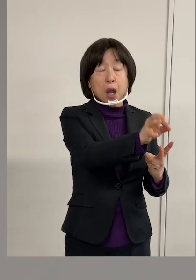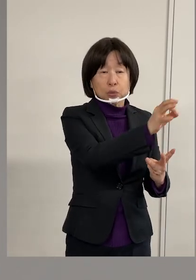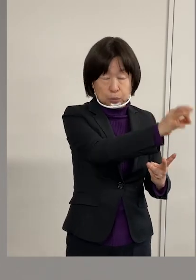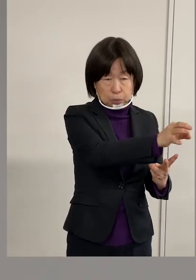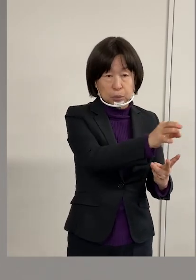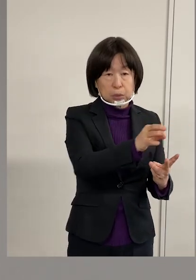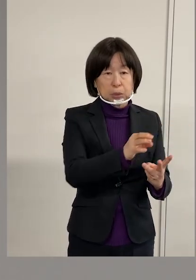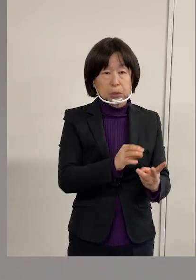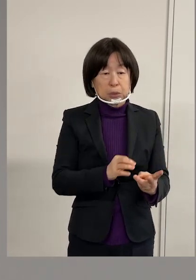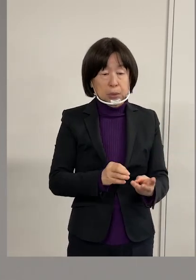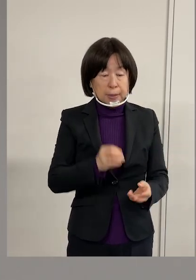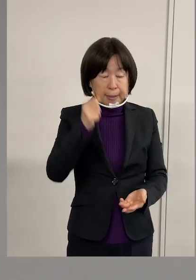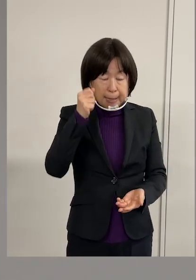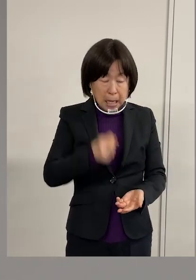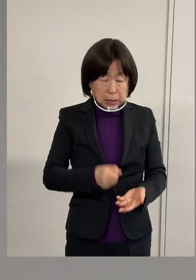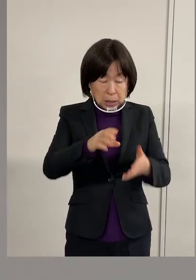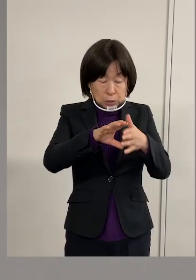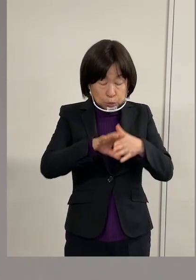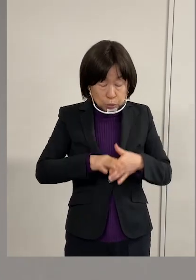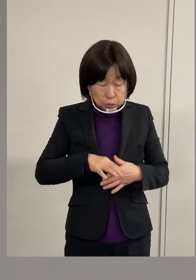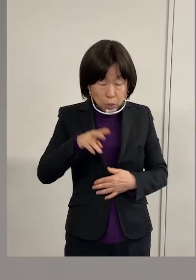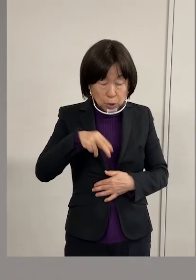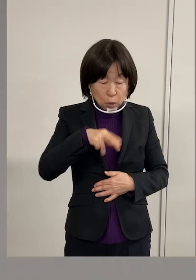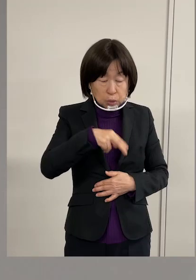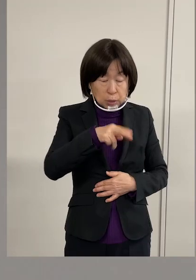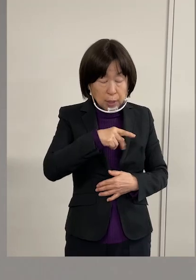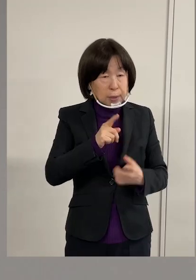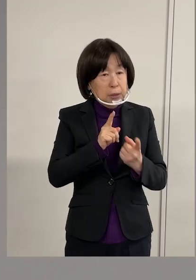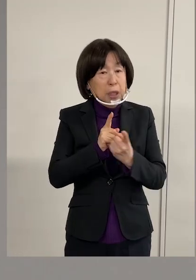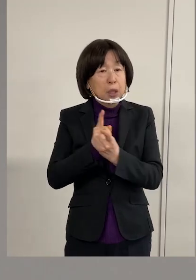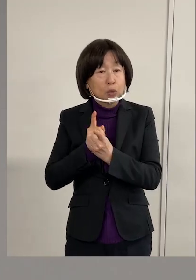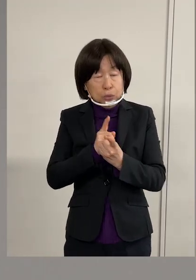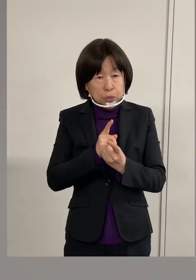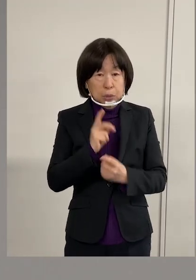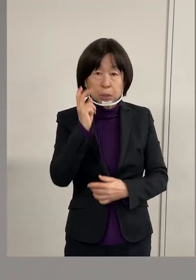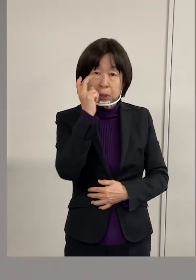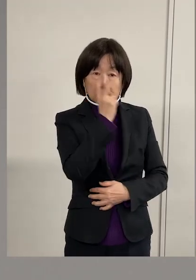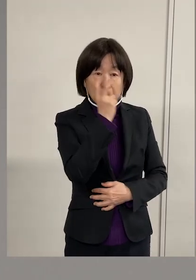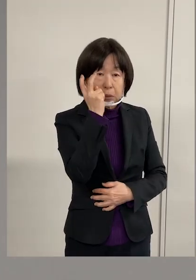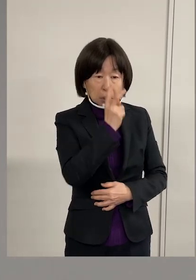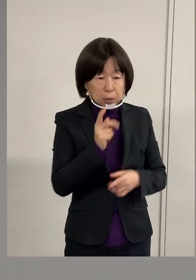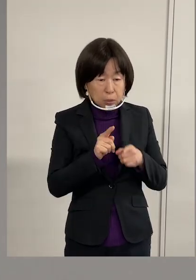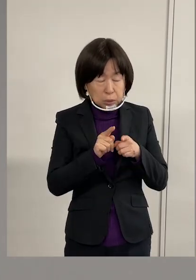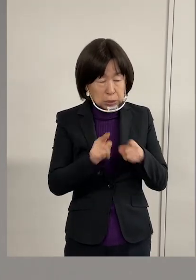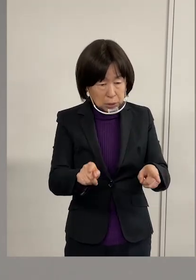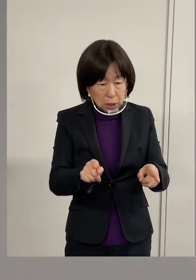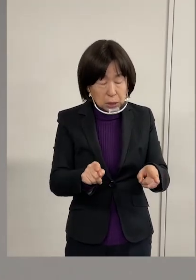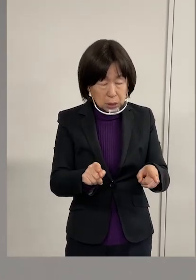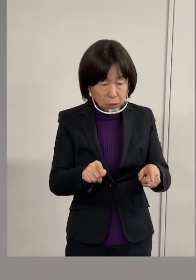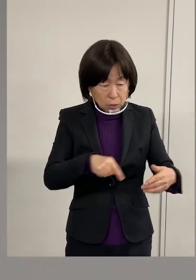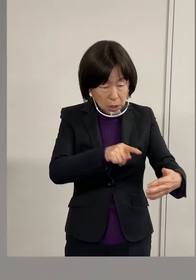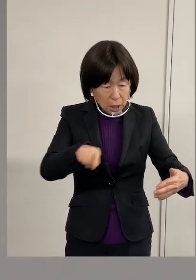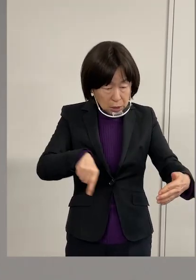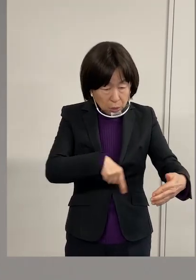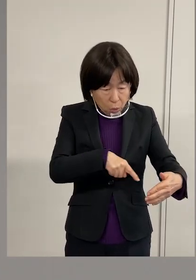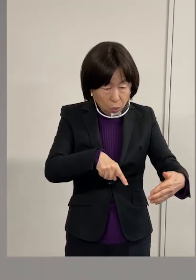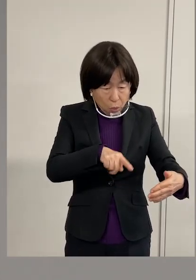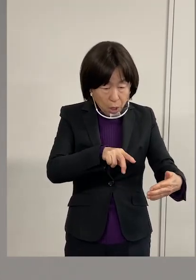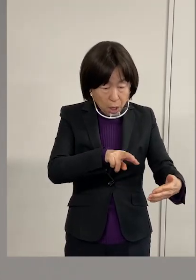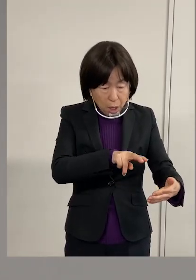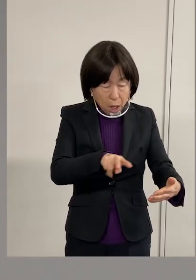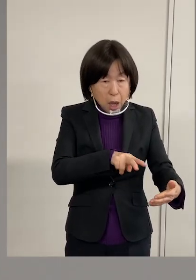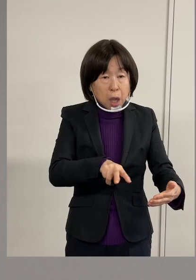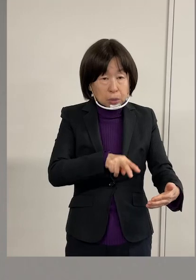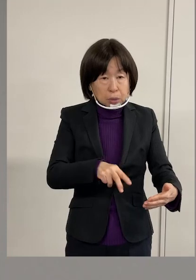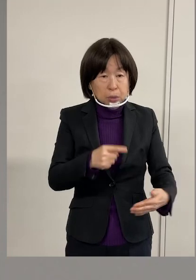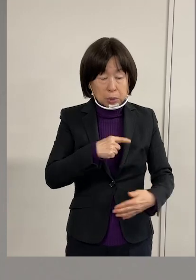んで、対応していきたいと思いますが、やっぱり監査の指摘の事項の関係も書かれているので、まあ、そのあたりを我々も